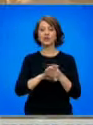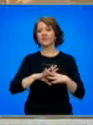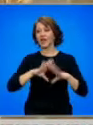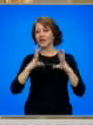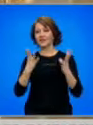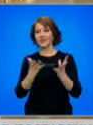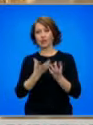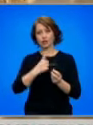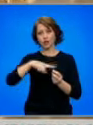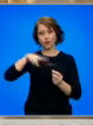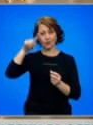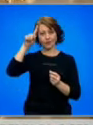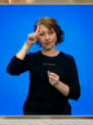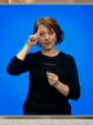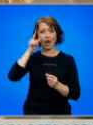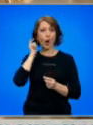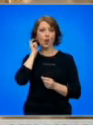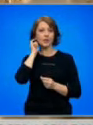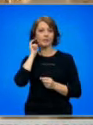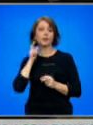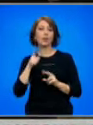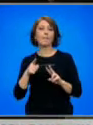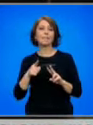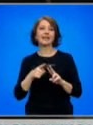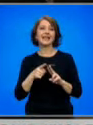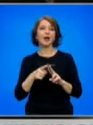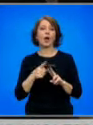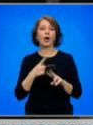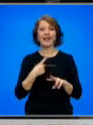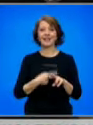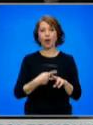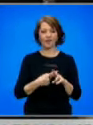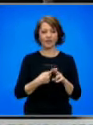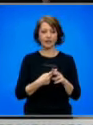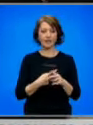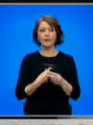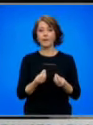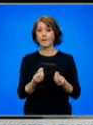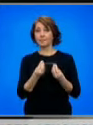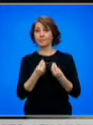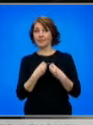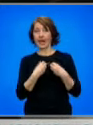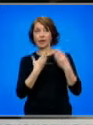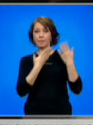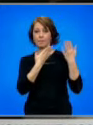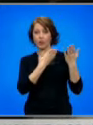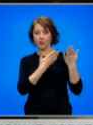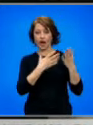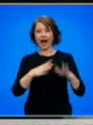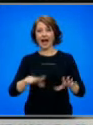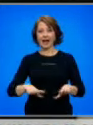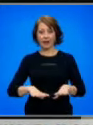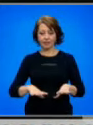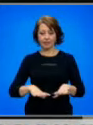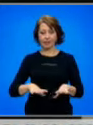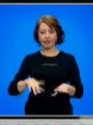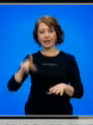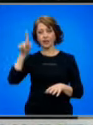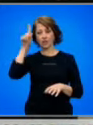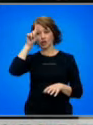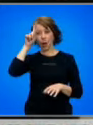негово светейшество, българският патриарх Неофит. Дай Боже, по неговите молитви, градът, столицата на България да